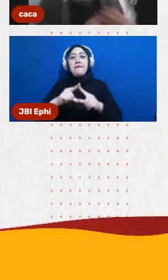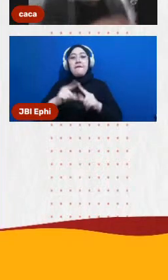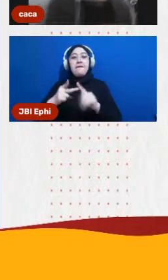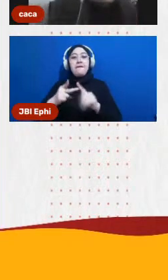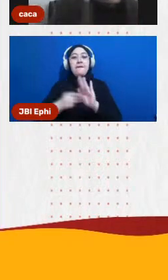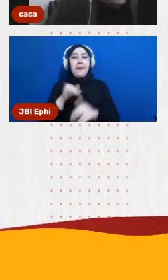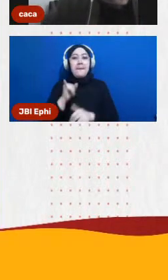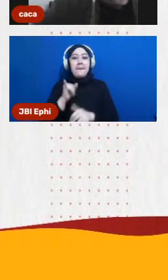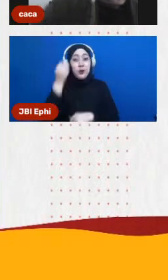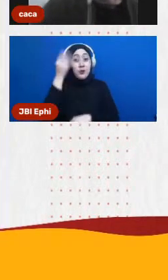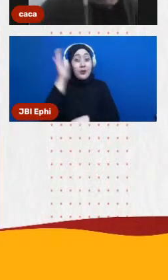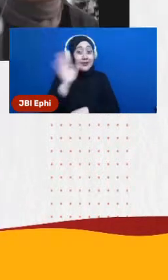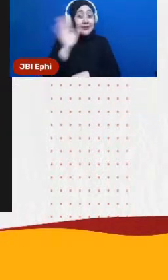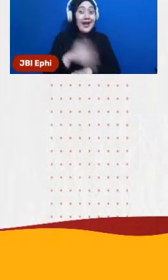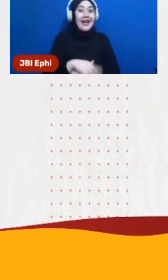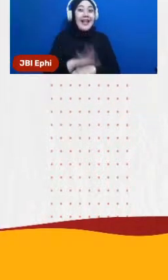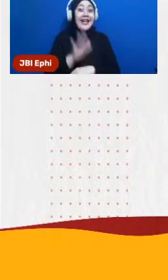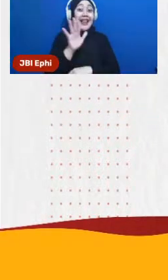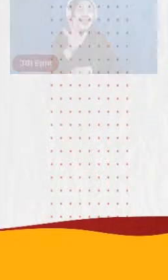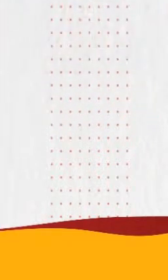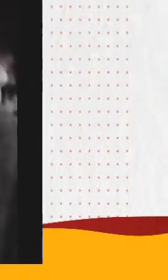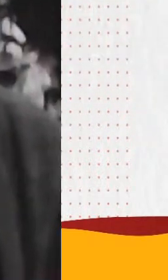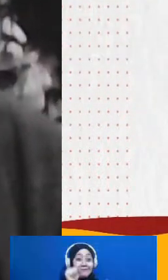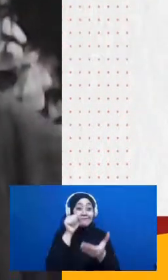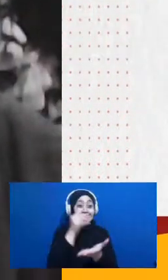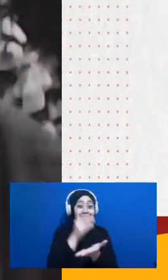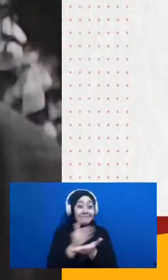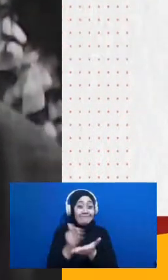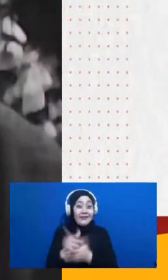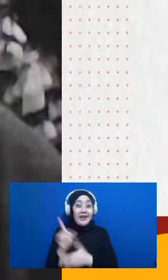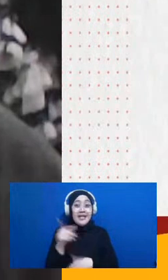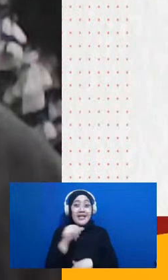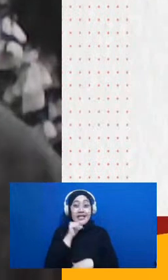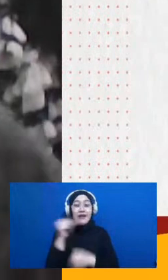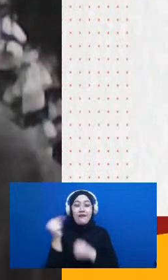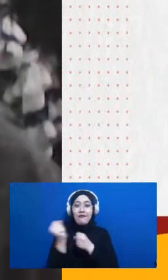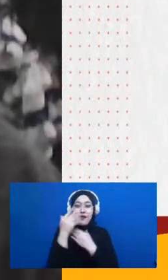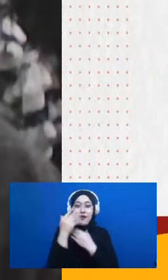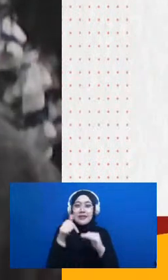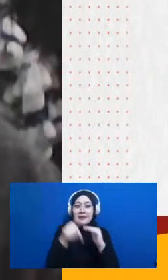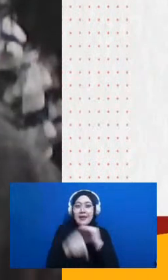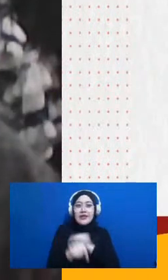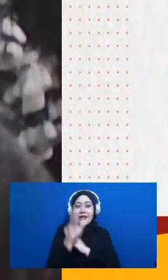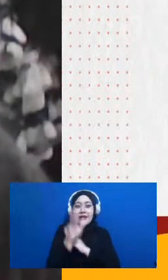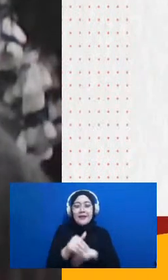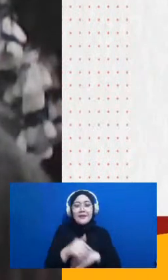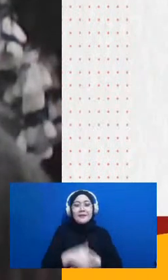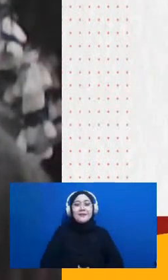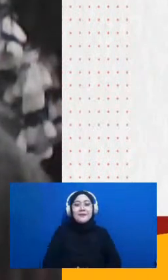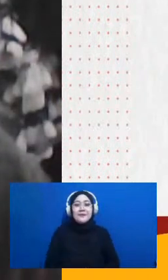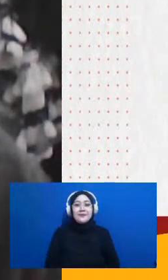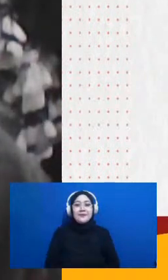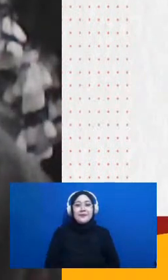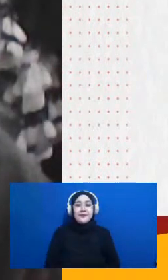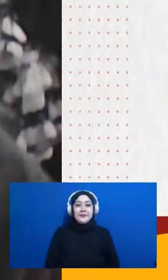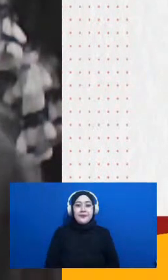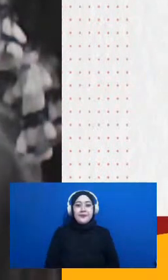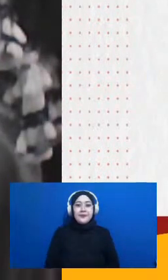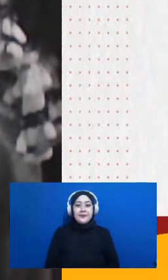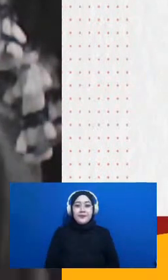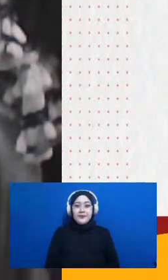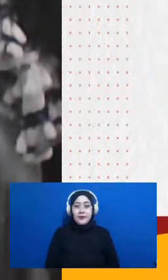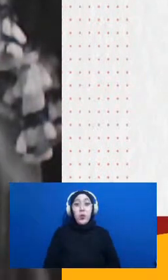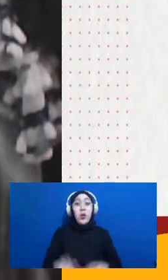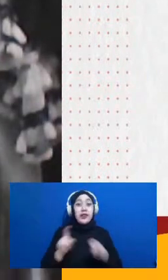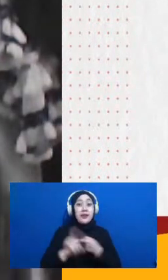klaim hadiahnya ya. Nanti ada informasi untuk teman-teman sampaikan bahwa teman-teman